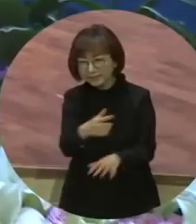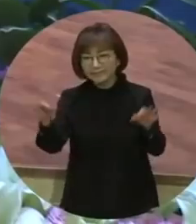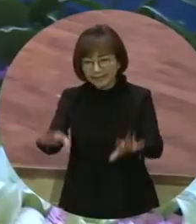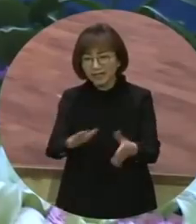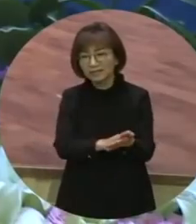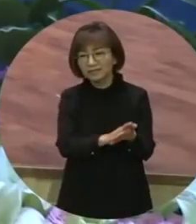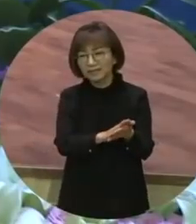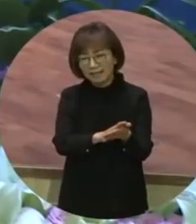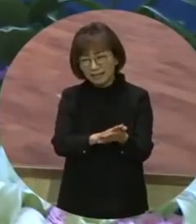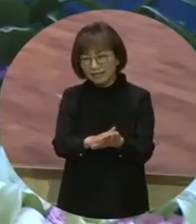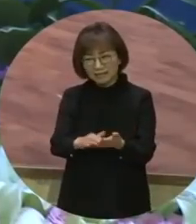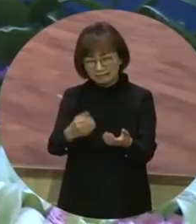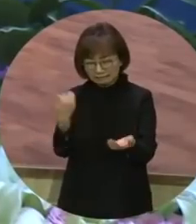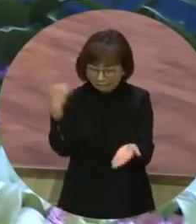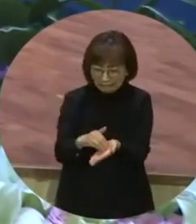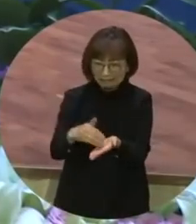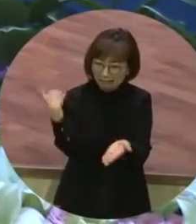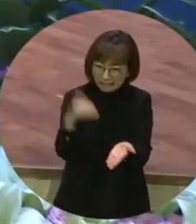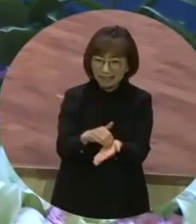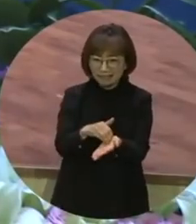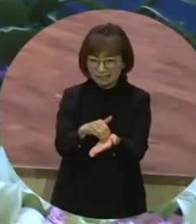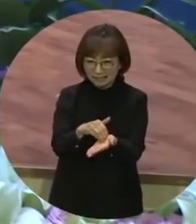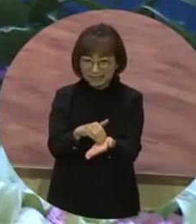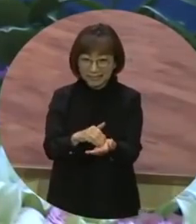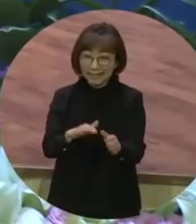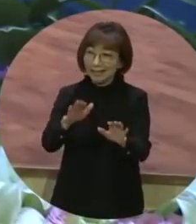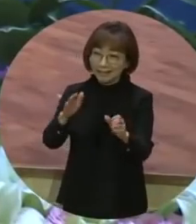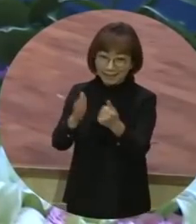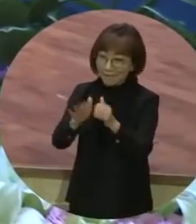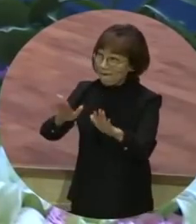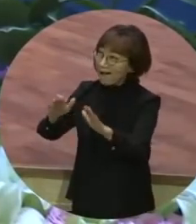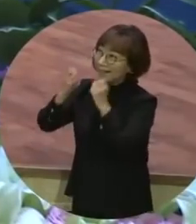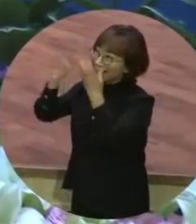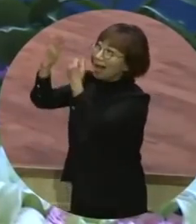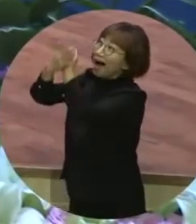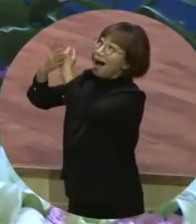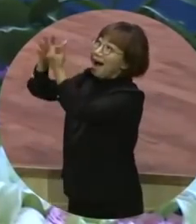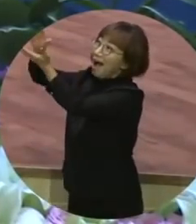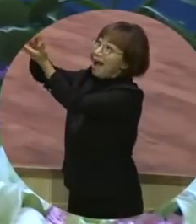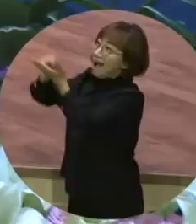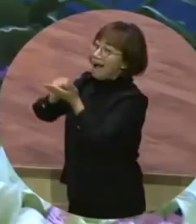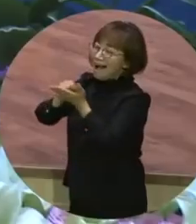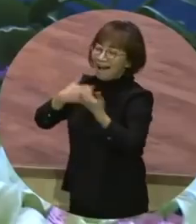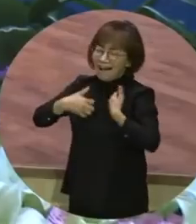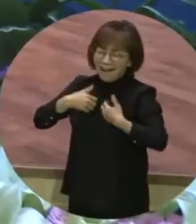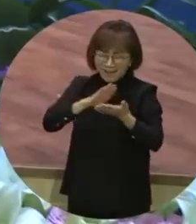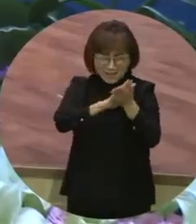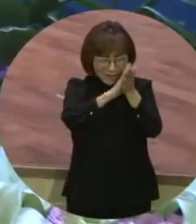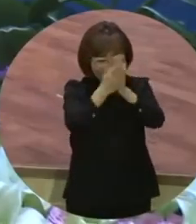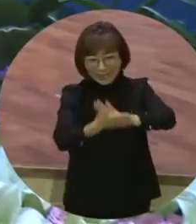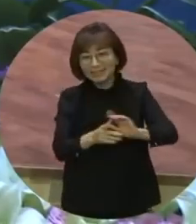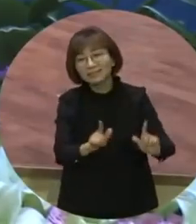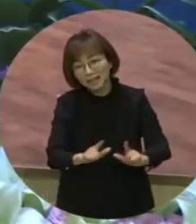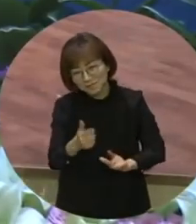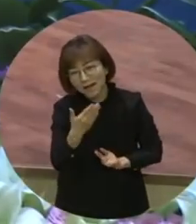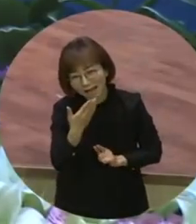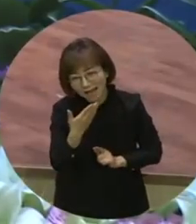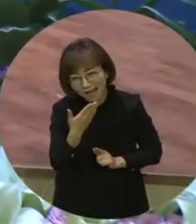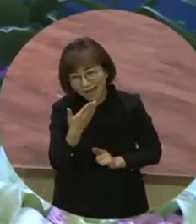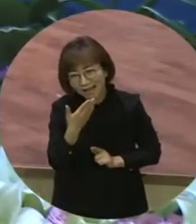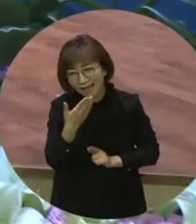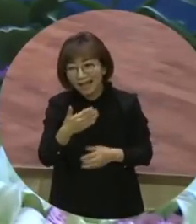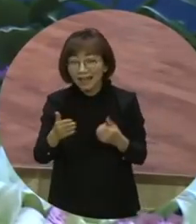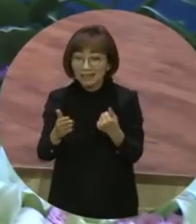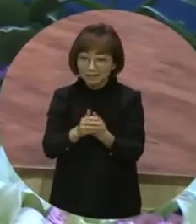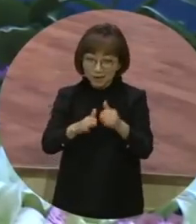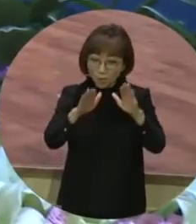그렇게 공격한다니까요. 매매 은혜 아니면 살 수가 없어. 그래서 오늘의 말씀,